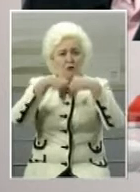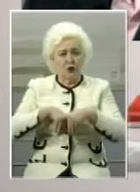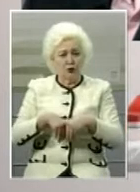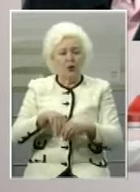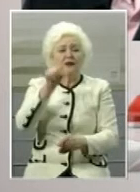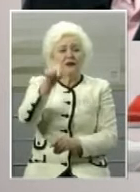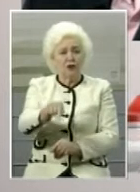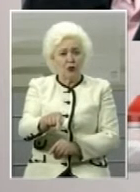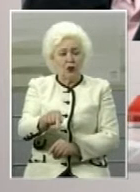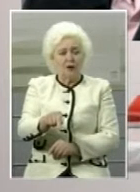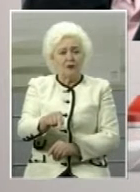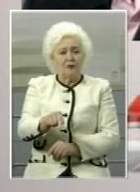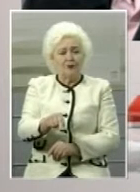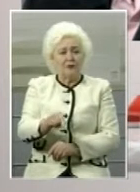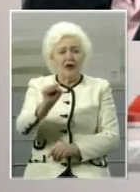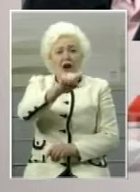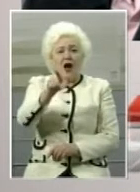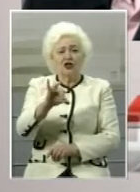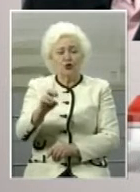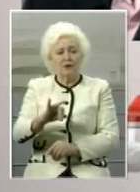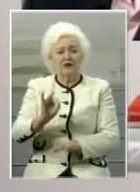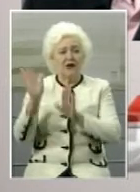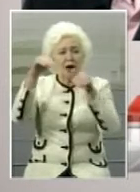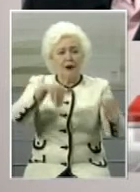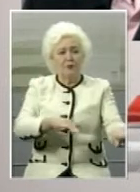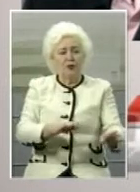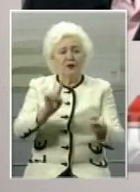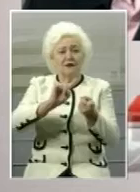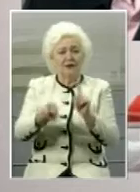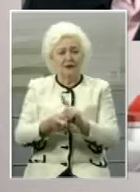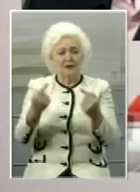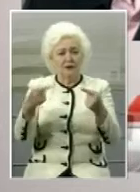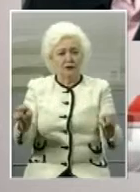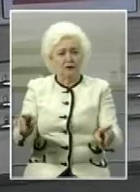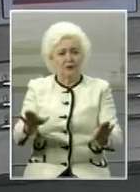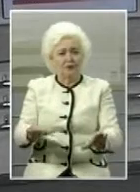то Азовське море стане Азовським озером.